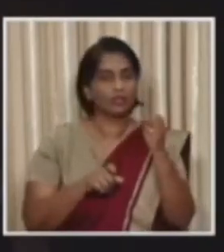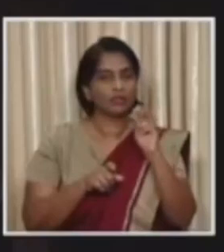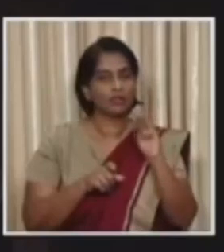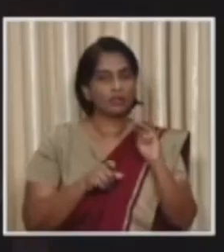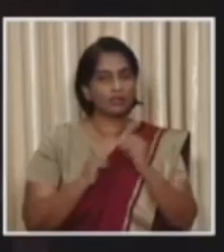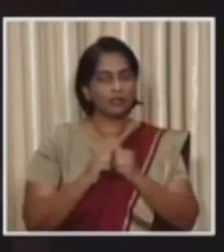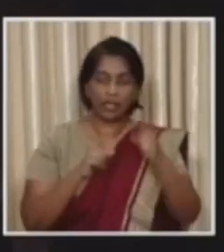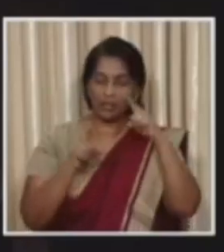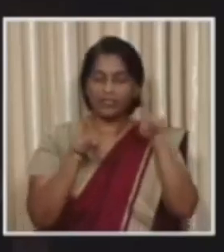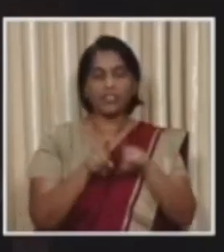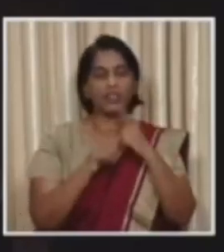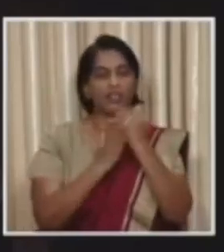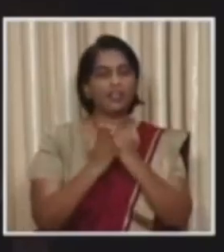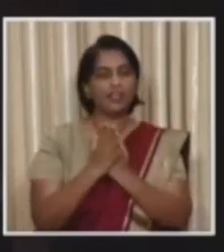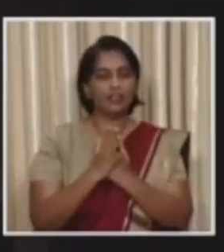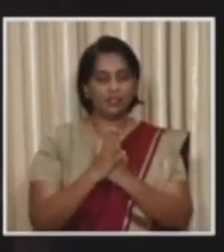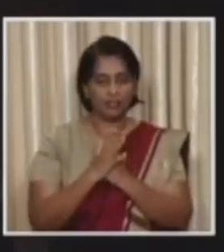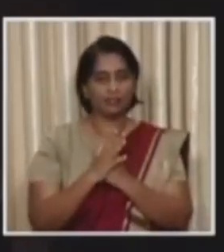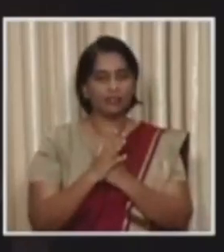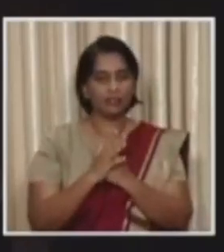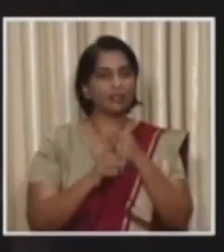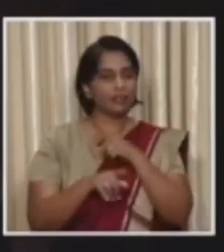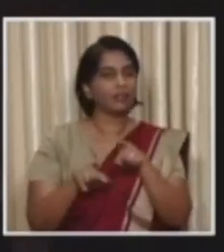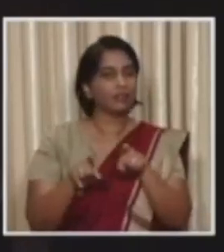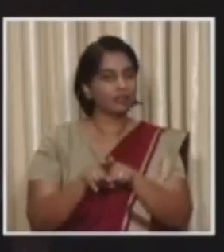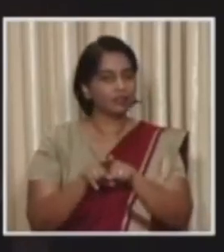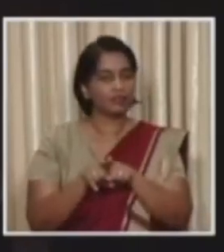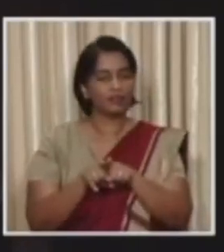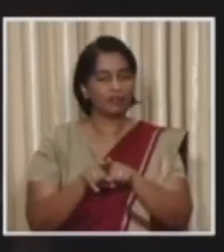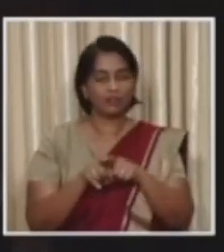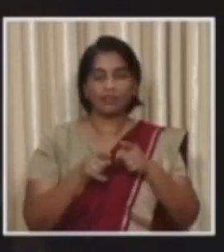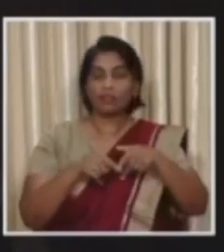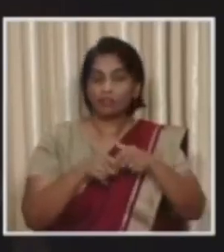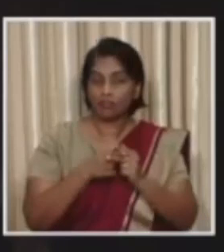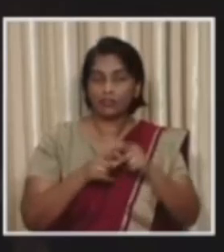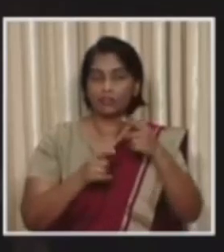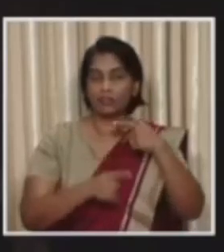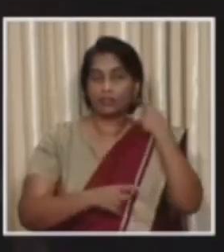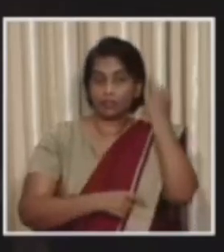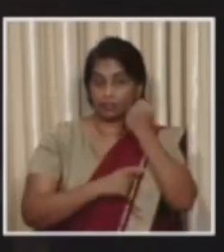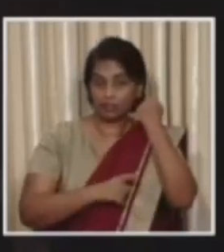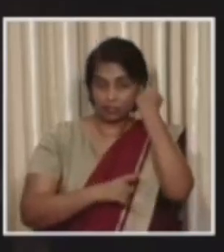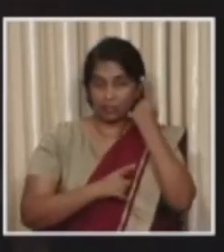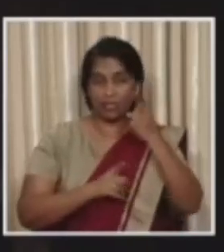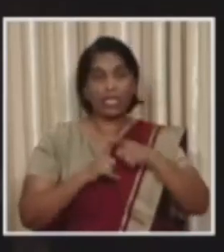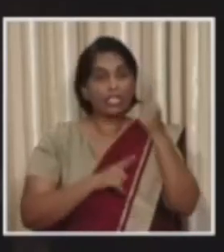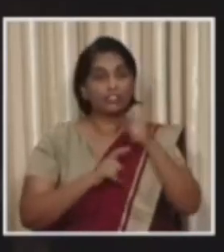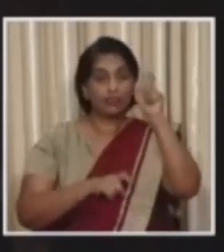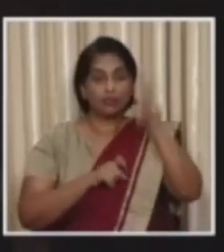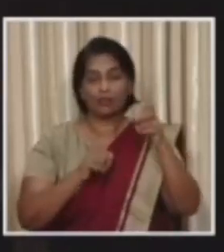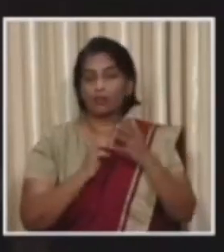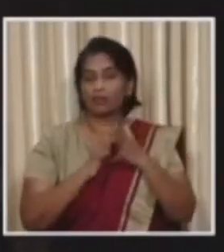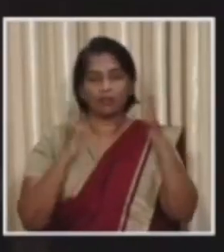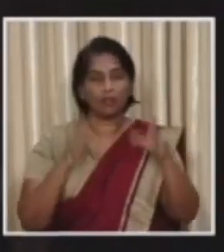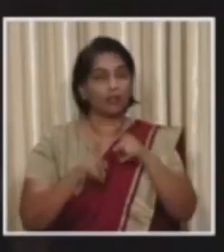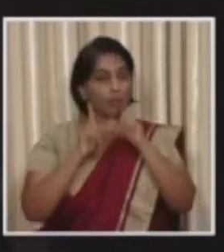2040 දී මේ රටට විද්‍යාඥයන් කාර්මික විද්‍යාඥයන් ඉංජිනේරු විද්‍යාඥයන් කී දෙනෙක් අවශ්‍යද කියලා.